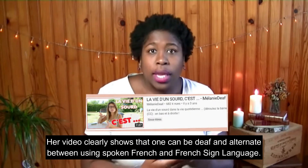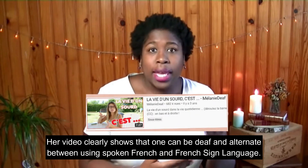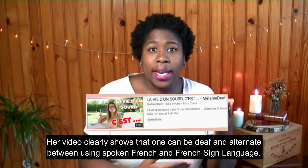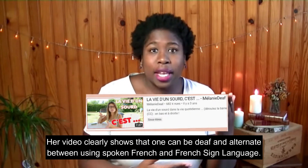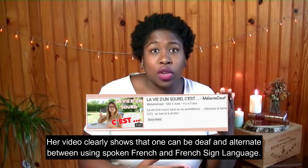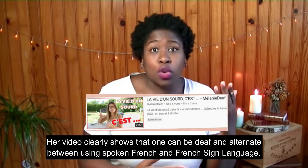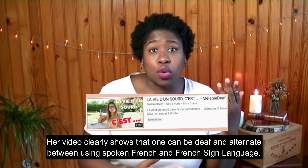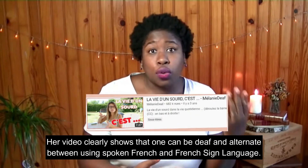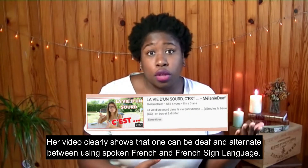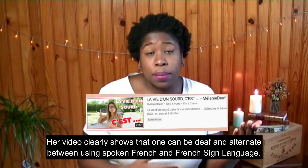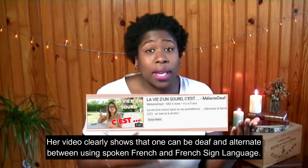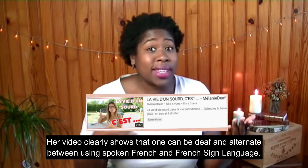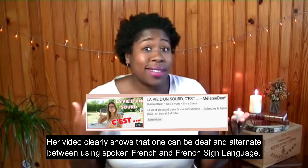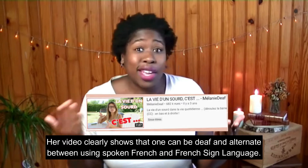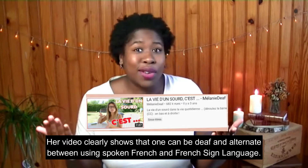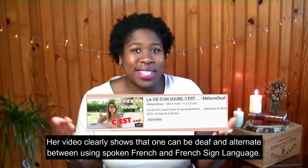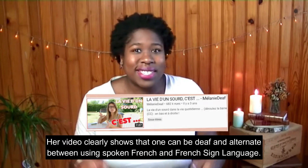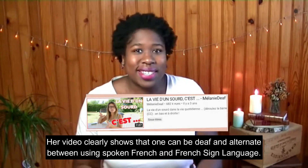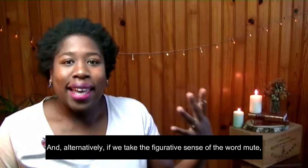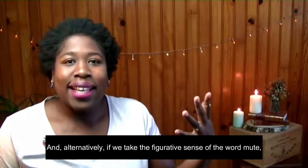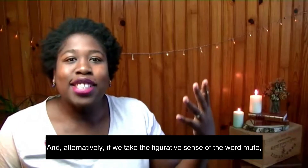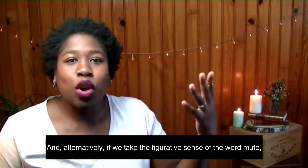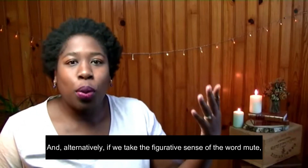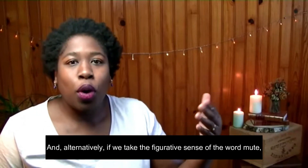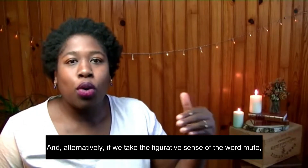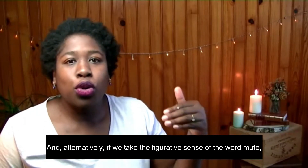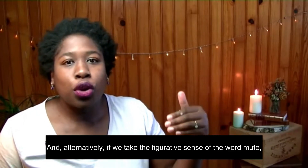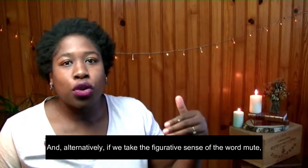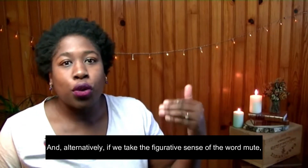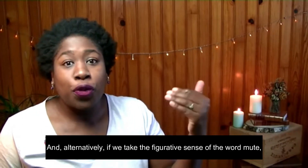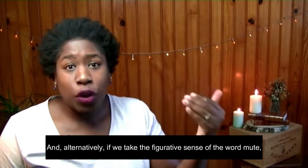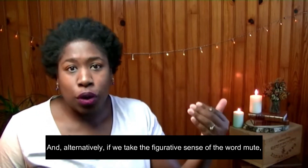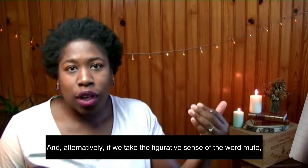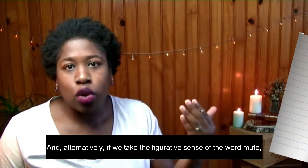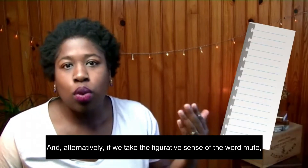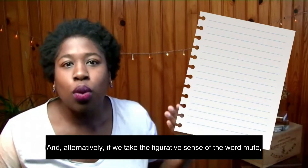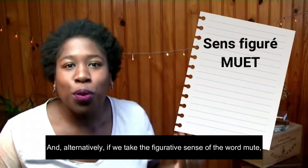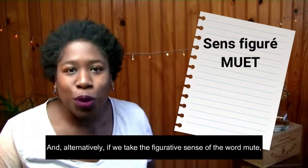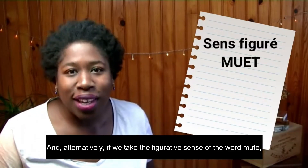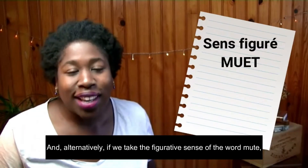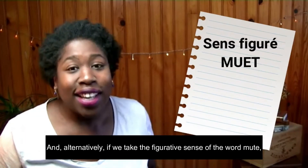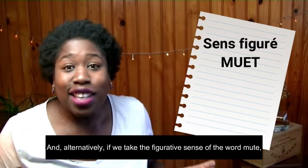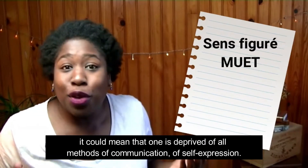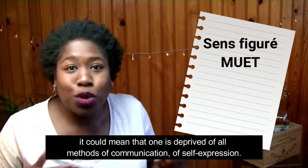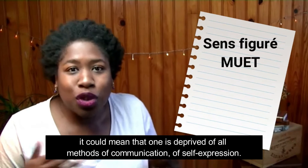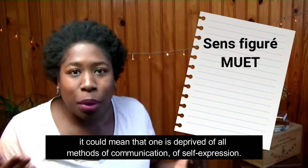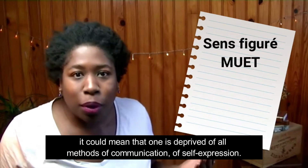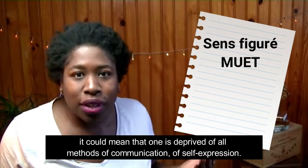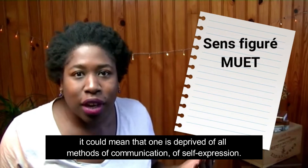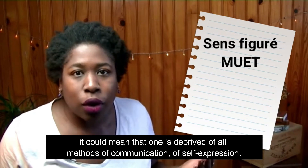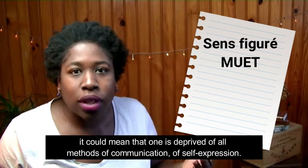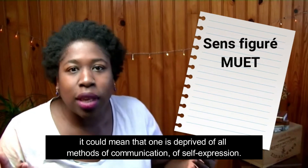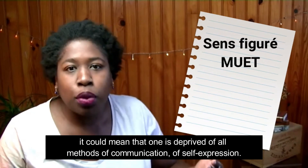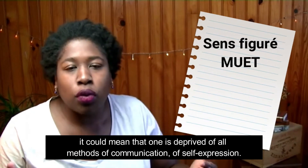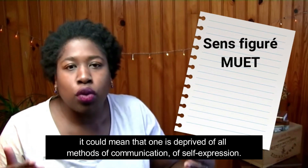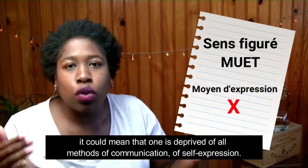sourd et alterner entre français parlé et langue des signes. Et si on prend le sens figuré du mot muet, ça veut tout simplement